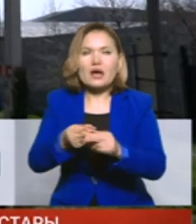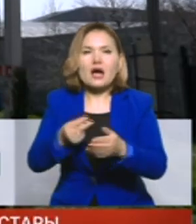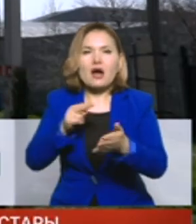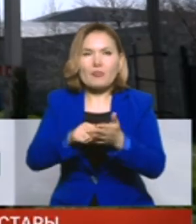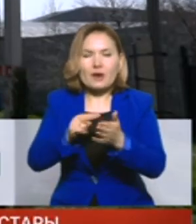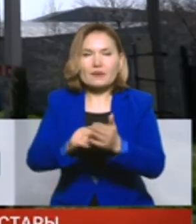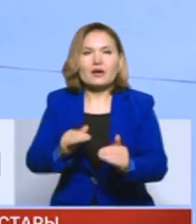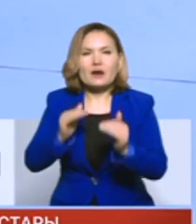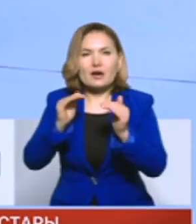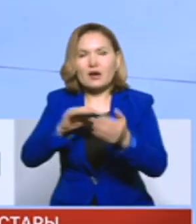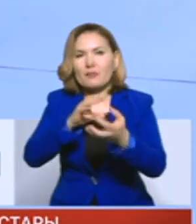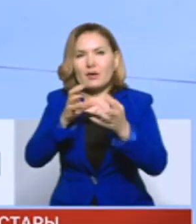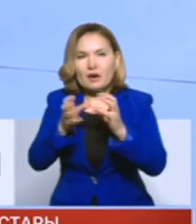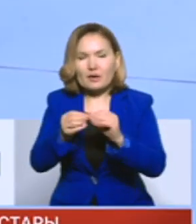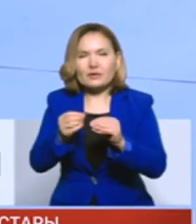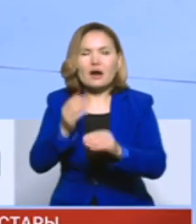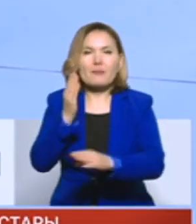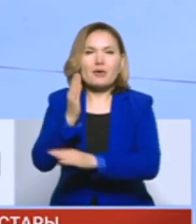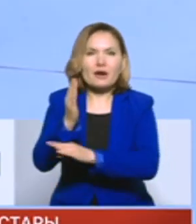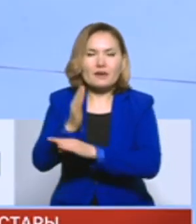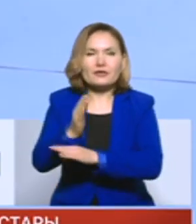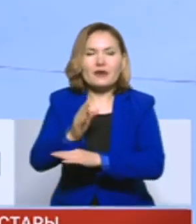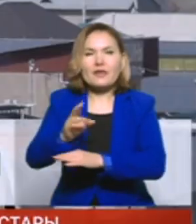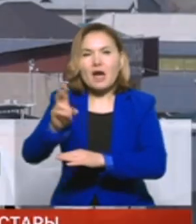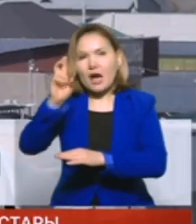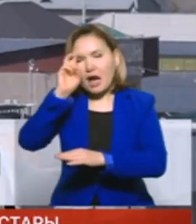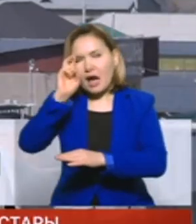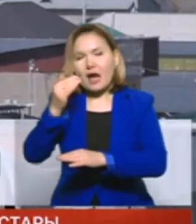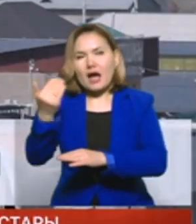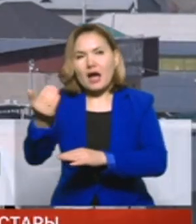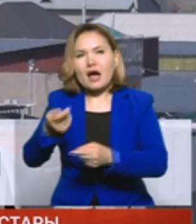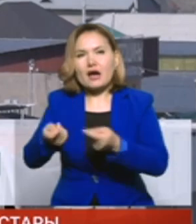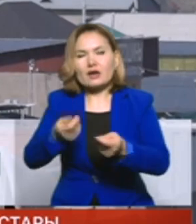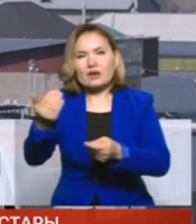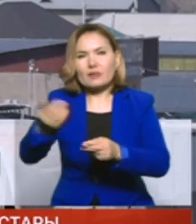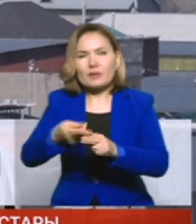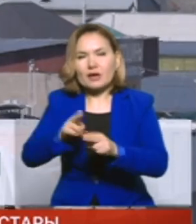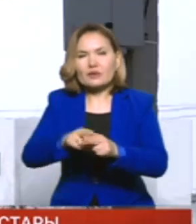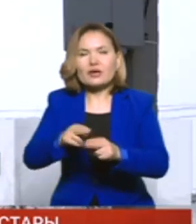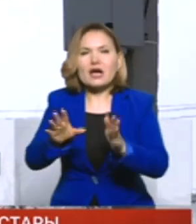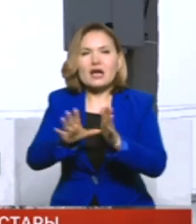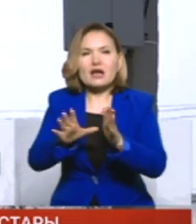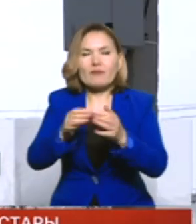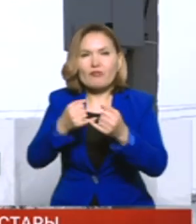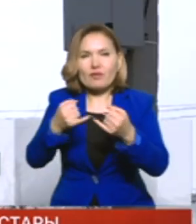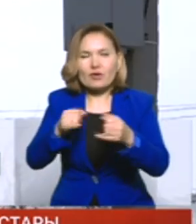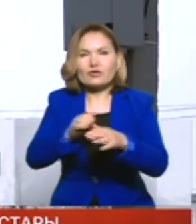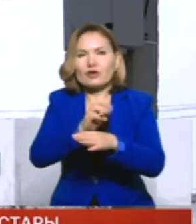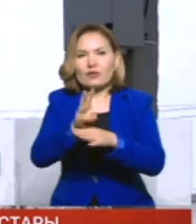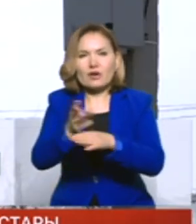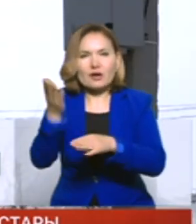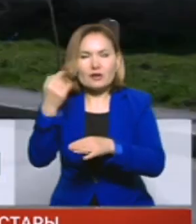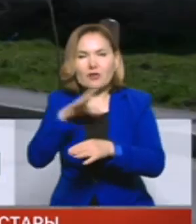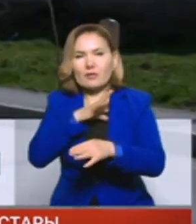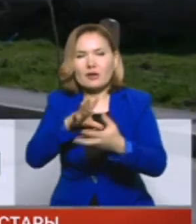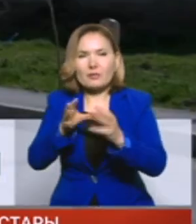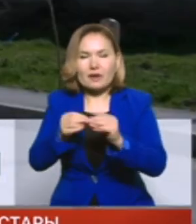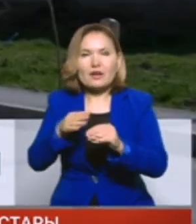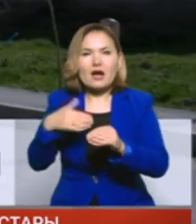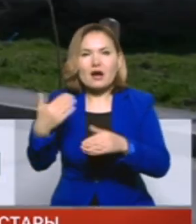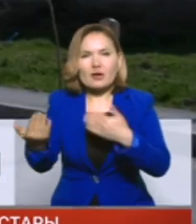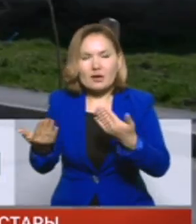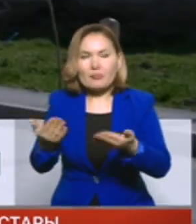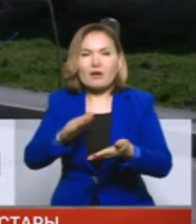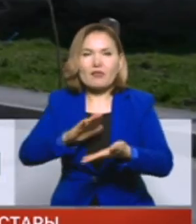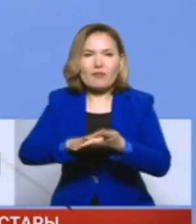көтерілуіне себепші болғалы тұрған бағаналар негізі әкімдіктің меншігі. Оны электр тарату мекемесі сенімгерлік басқаруға алған. Енді екі жақты мәмілеге